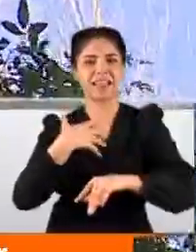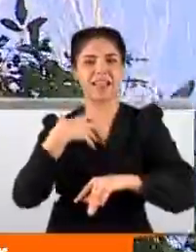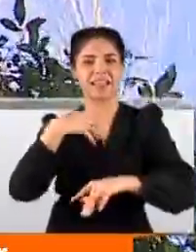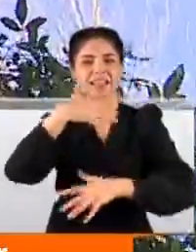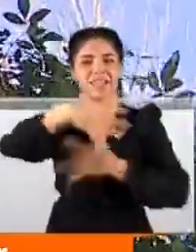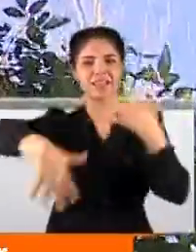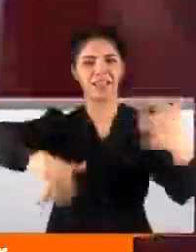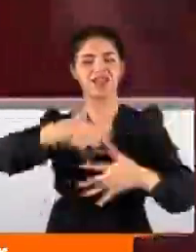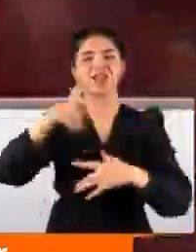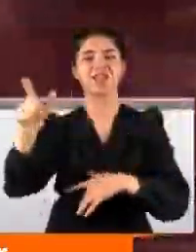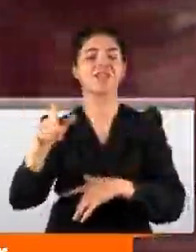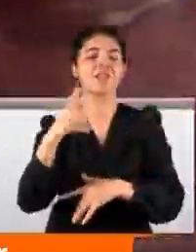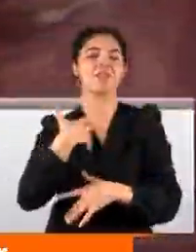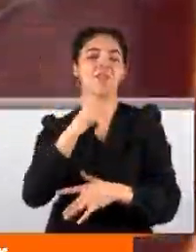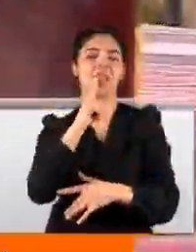oluşturdu Lazovak'ı.